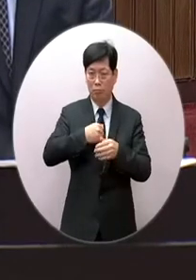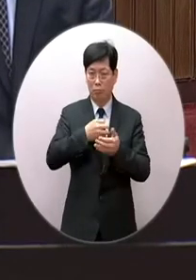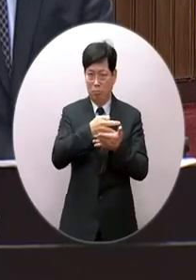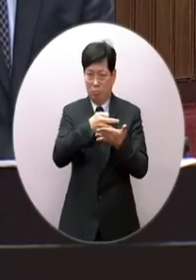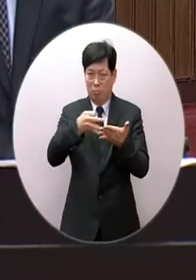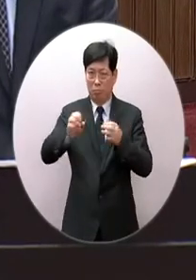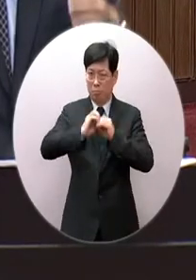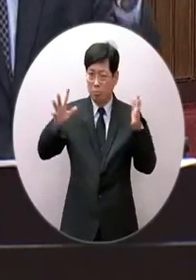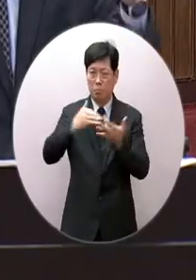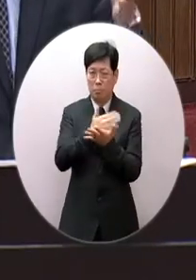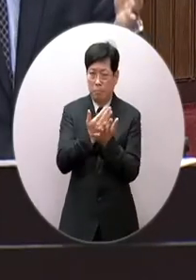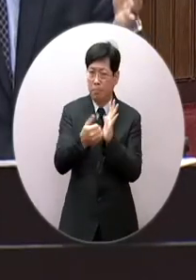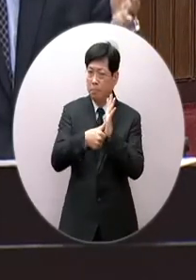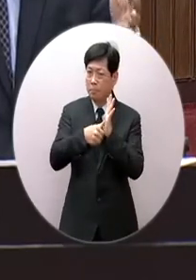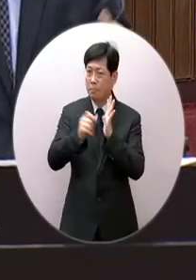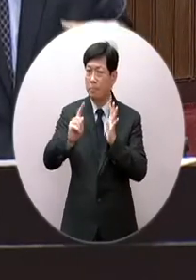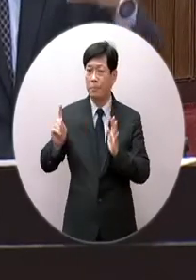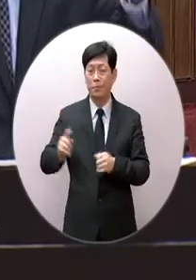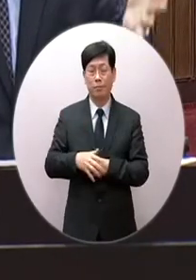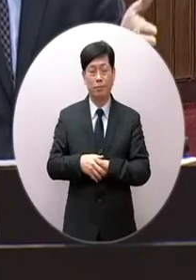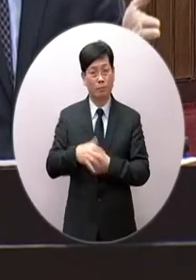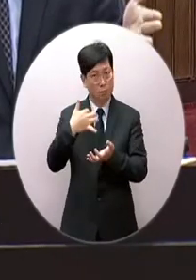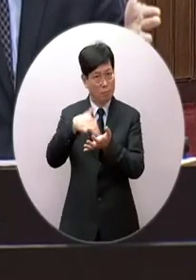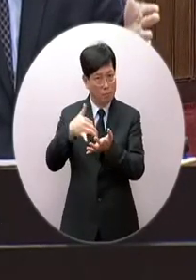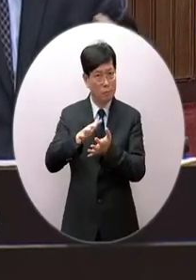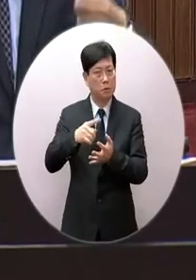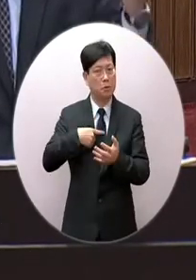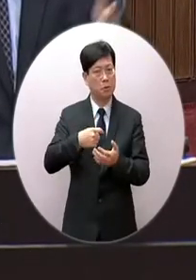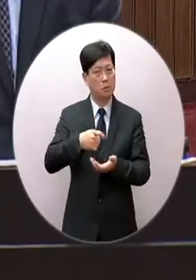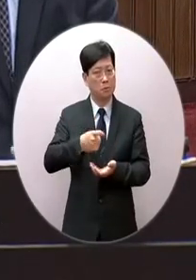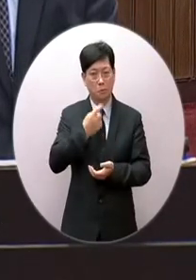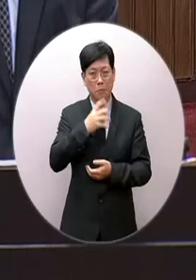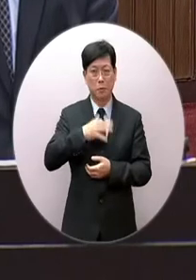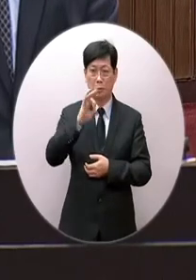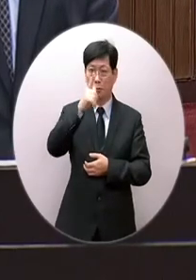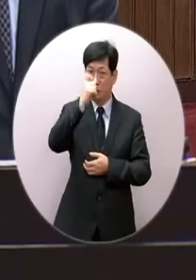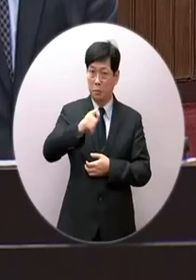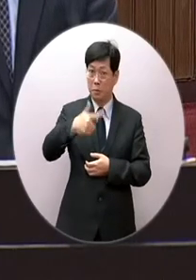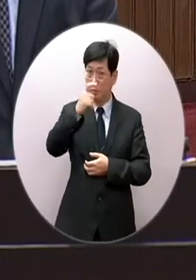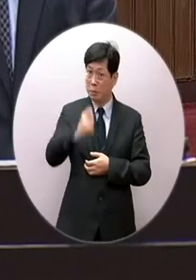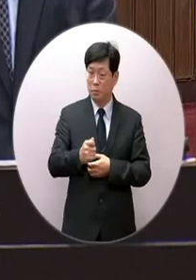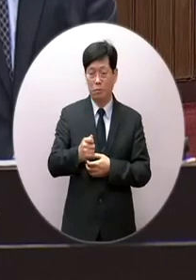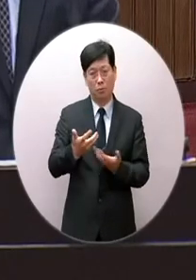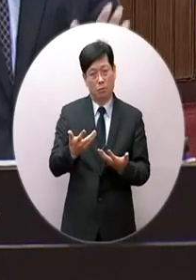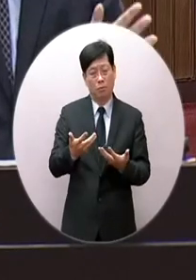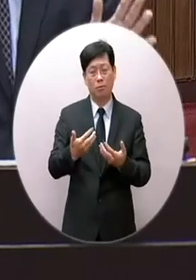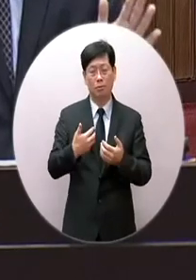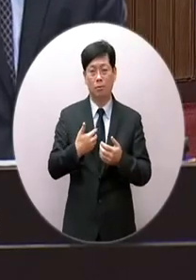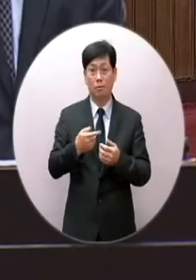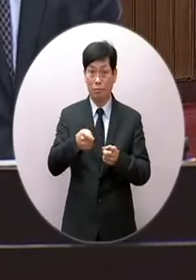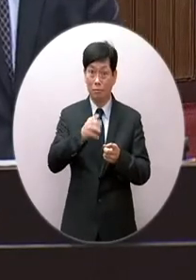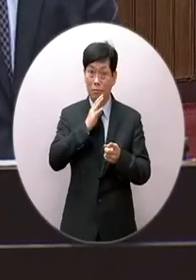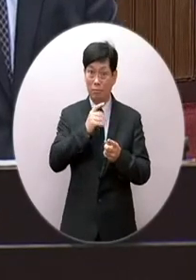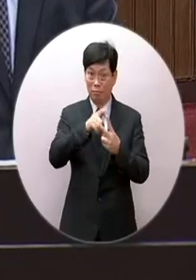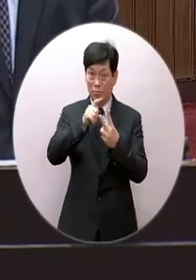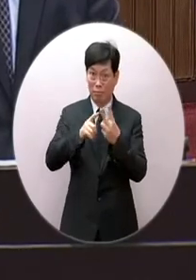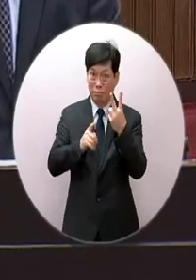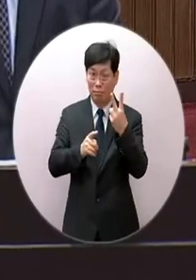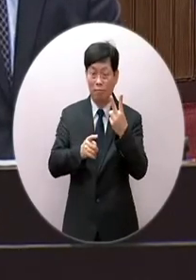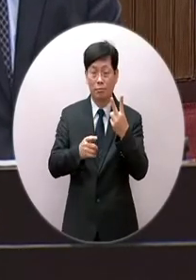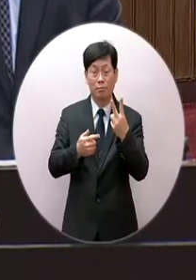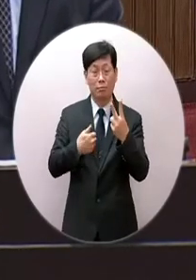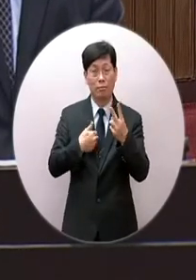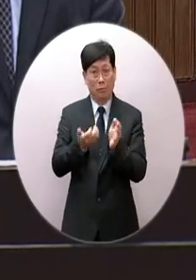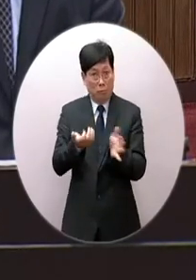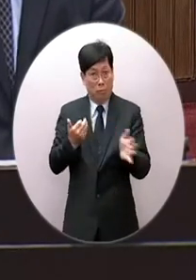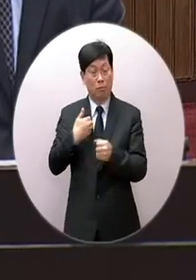的名单，可能估计有说500亿，有说600亿。那这个部分针对这个两个部分，我